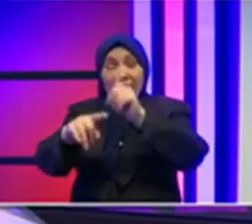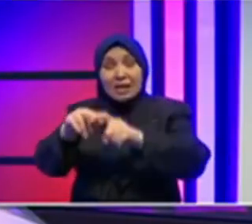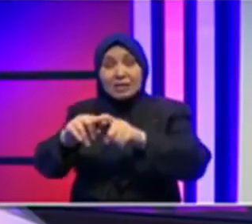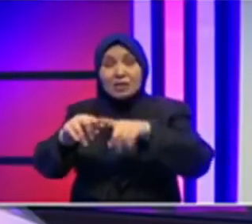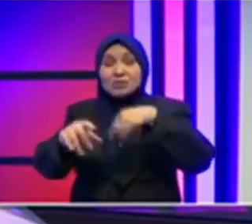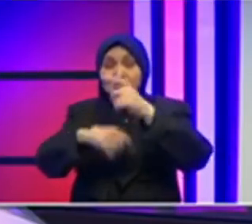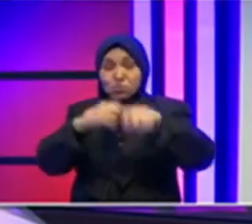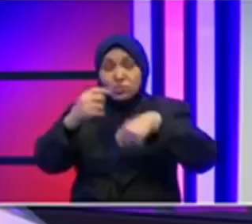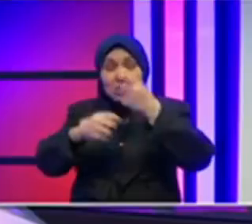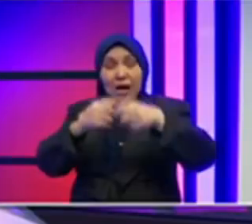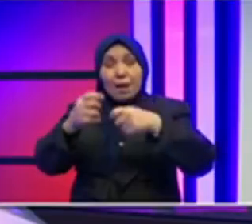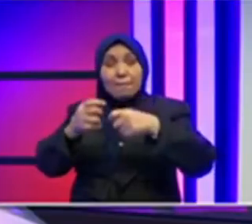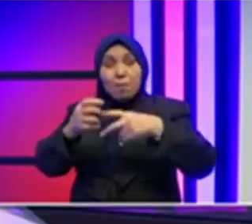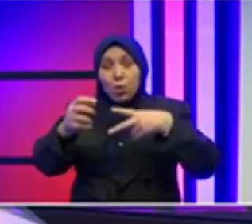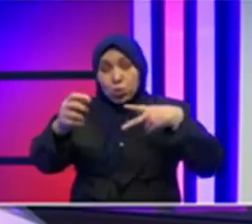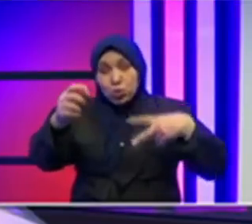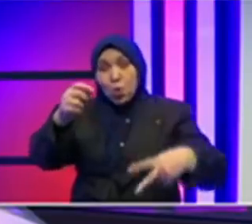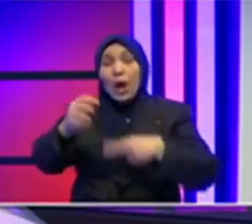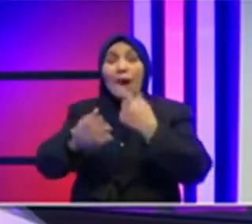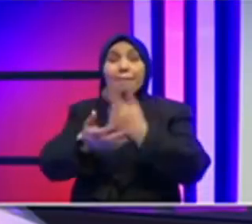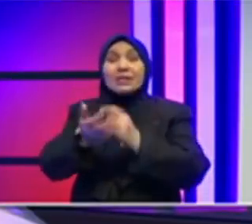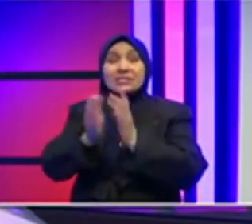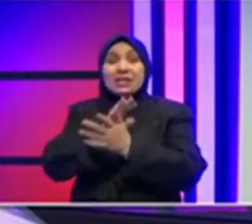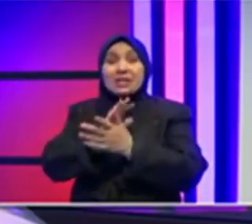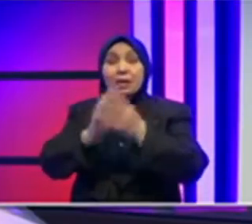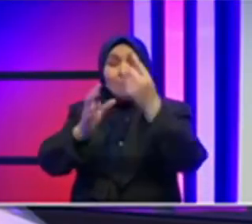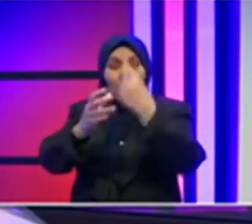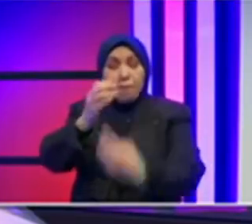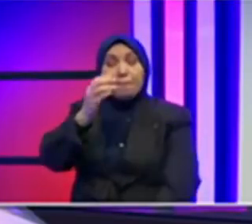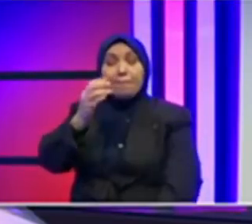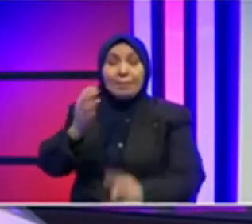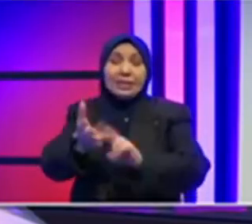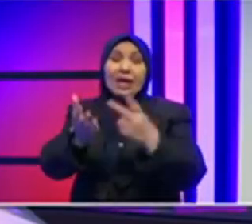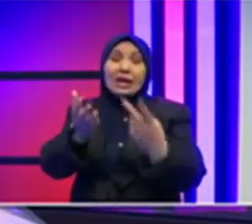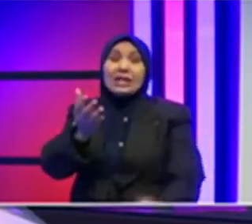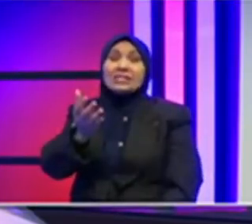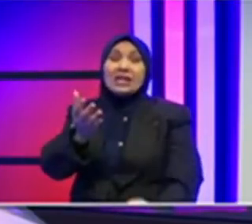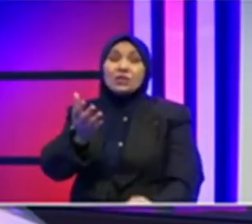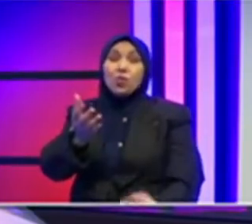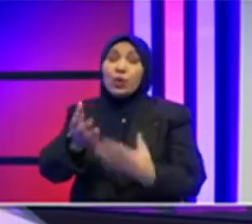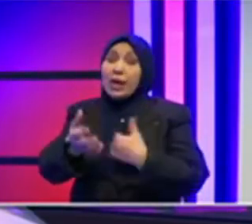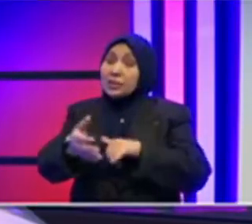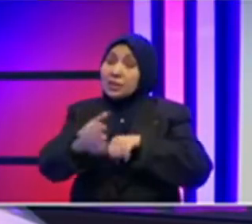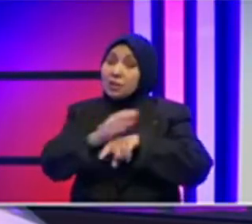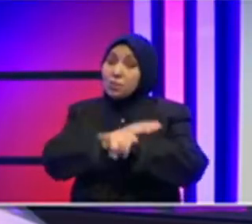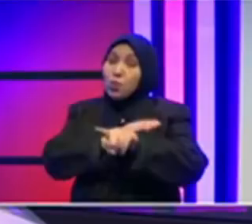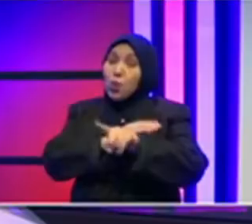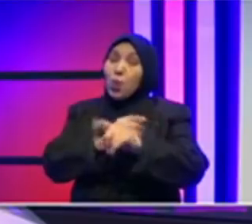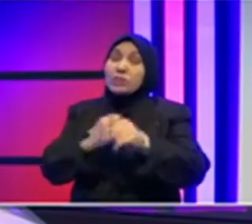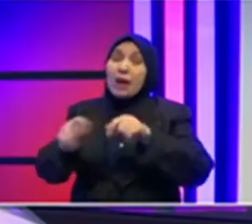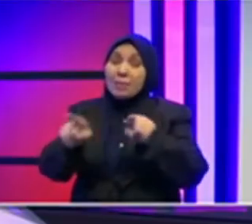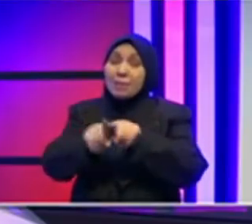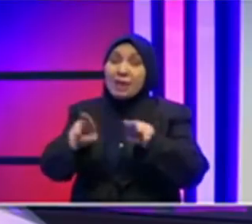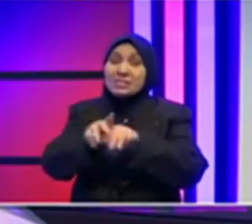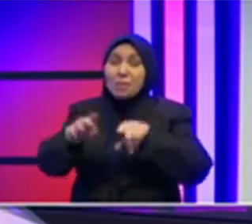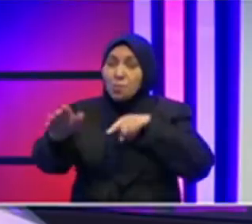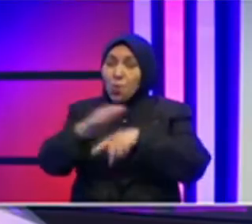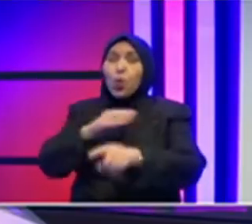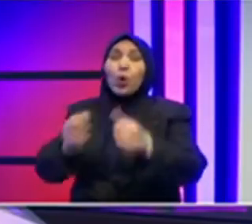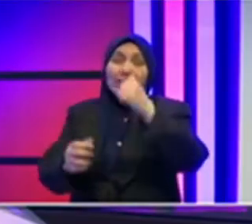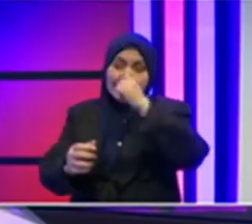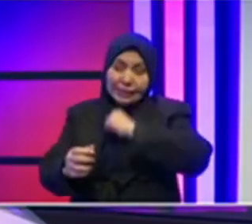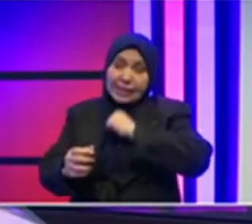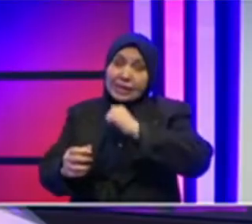dah tu, kemudian potong, apa jadi boom, kita akan jatuh dan terbunuh. Betul. Bunuh dirilah ni, lebih kurangnya.